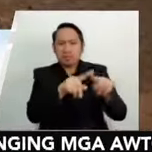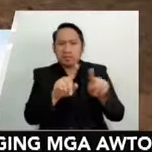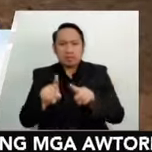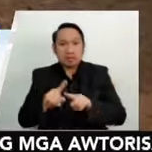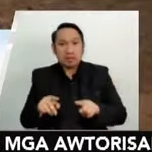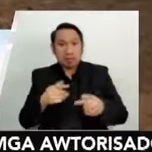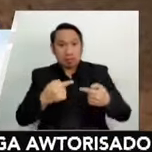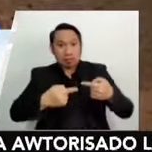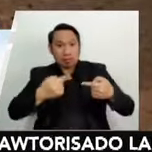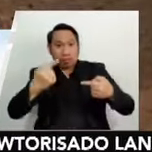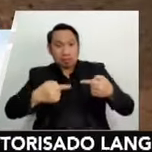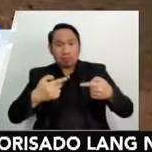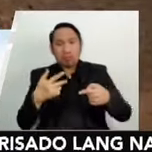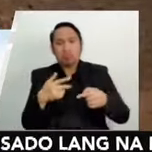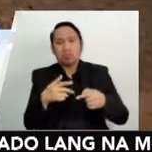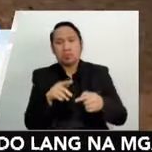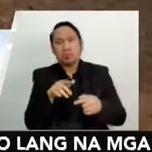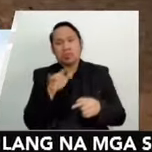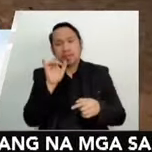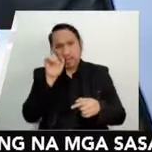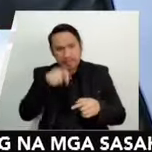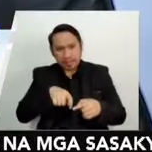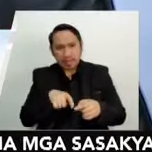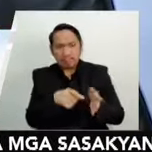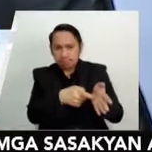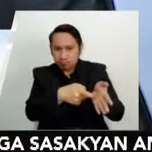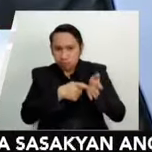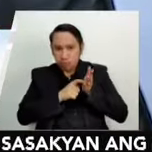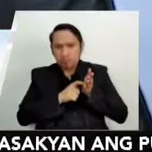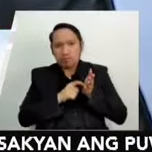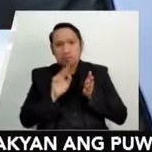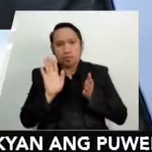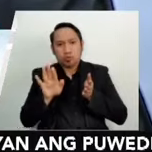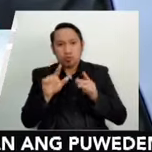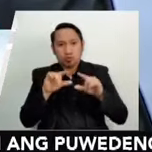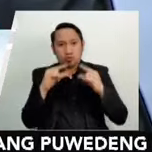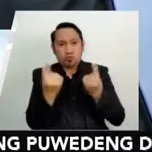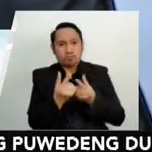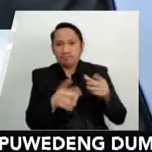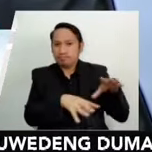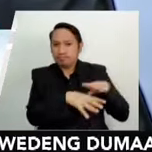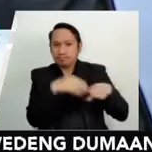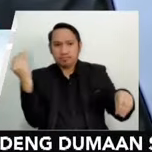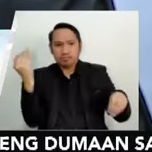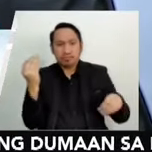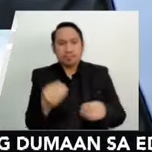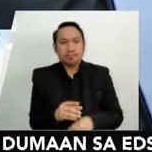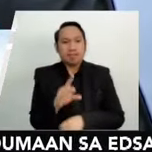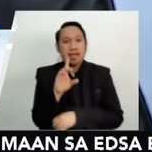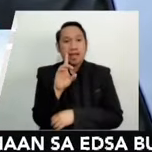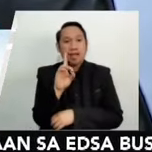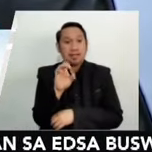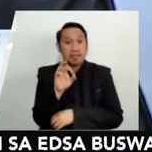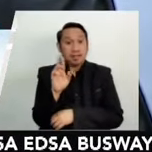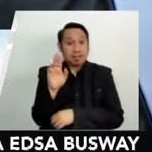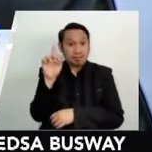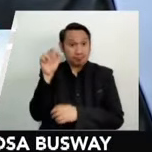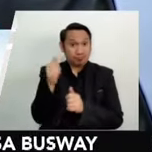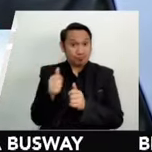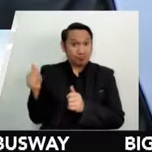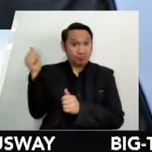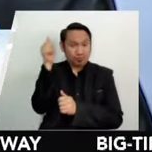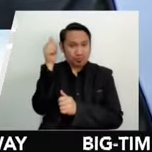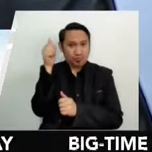dyan, kailangan ng umalis doon ang grupo. Pagtitiyak naman ni DNR Secretary Maria Antonia Yulog